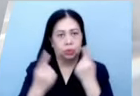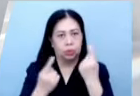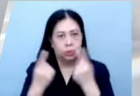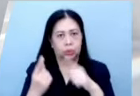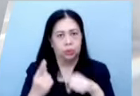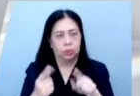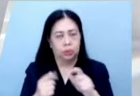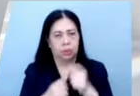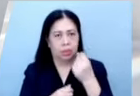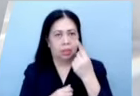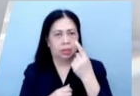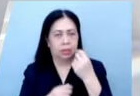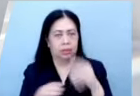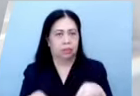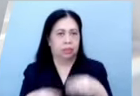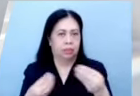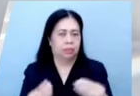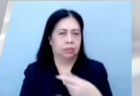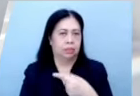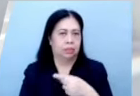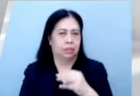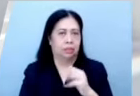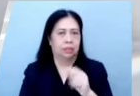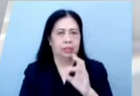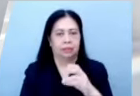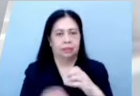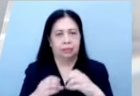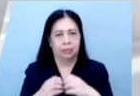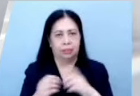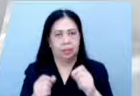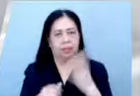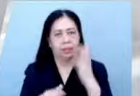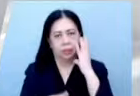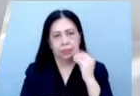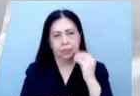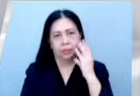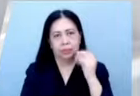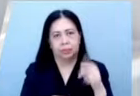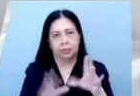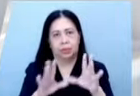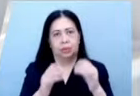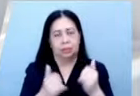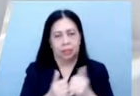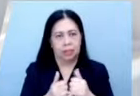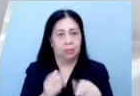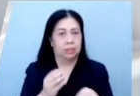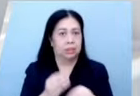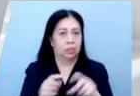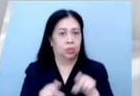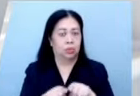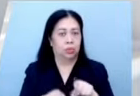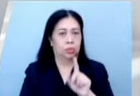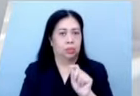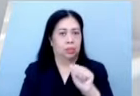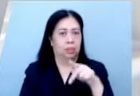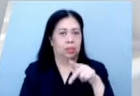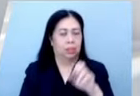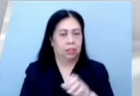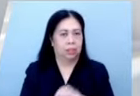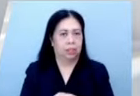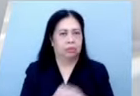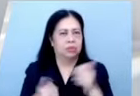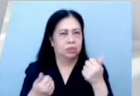pangunawang ibinigay ng GMA 7 sa pinagdaanan ng kumpanya. Dagdag pa ng Tape Incorporated, sinubukan daw